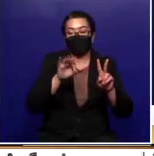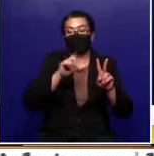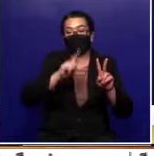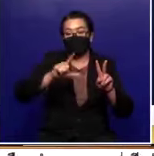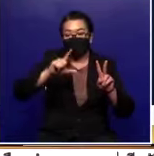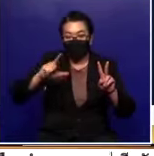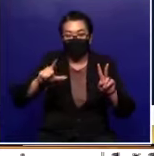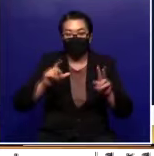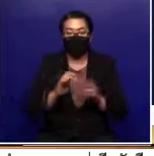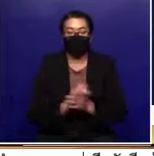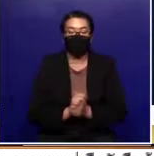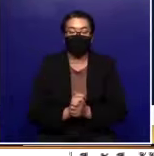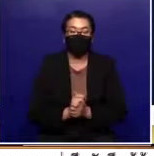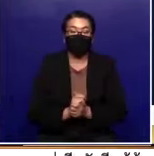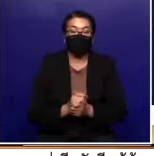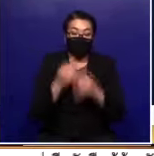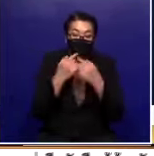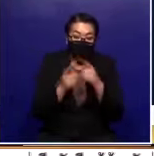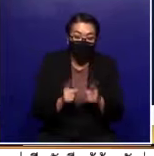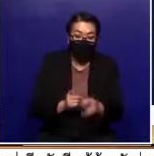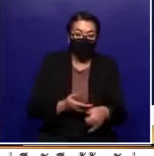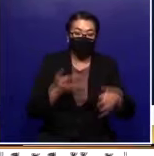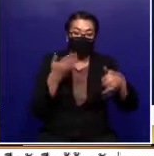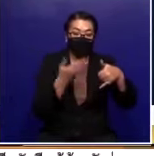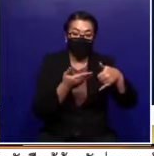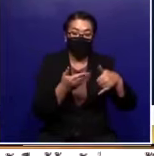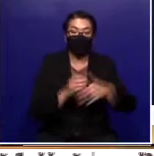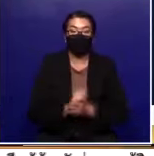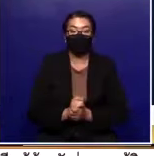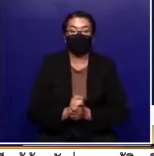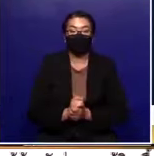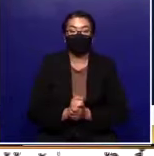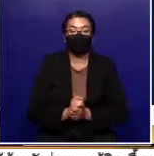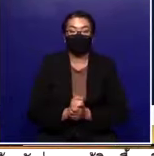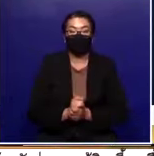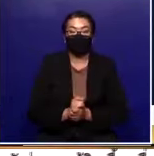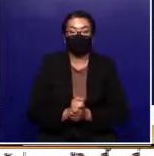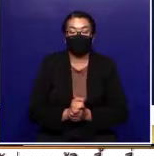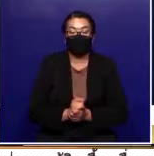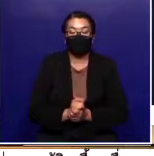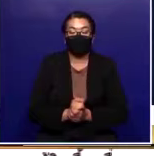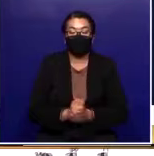ครับแต่ท่านประธานที่เคารพพี่น้องประชาชนครับ